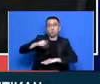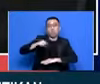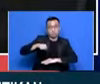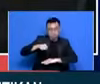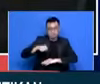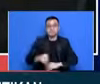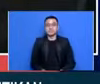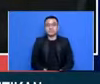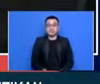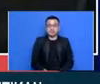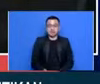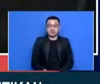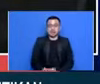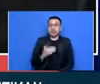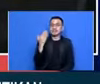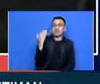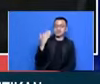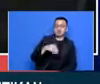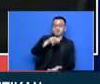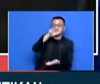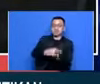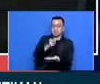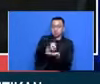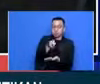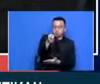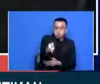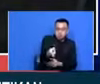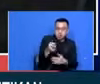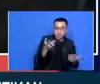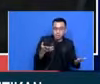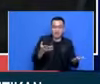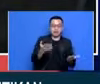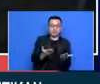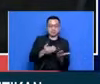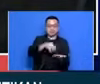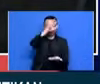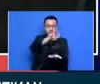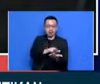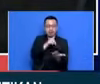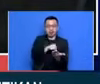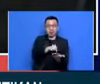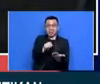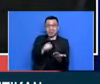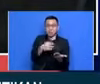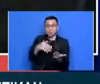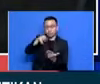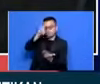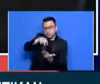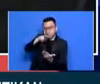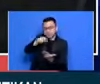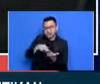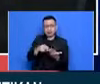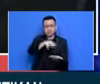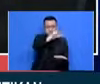ee dakwaan yang tidak sejalan dengan putusan pertimbangan putusan yang tidak sesuai dengan tulisan